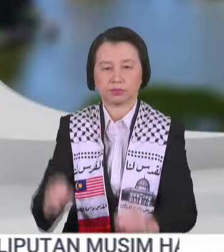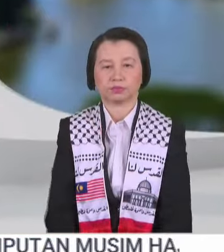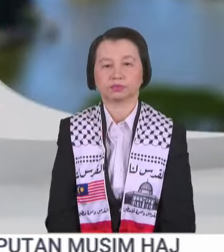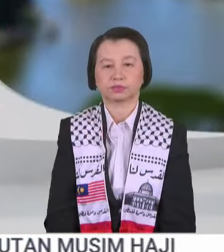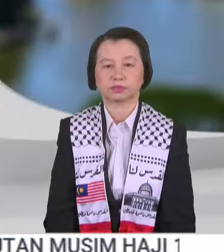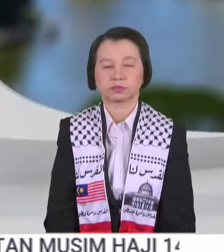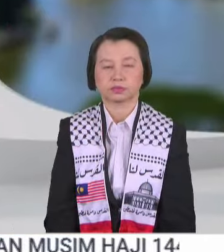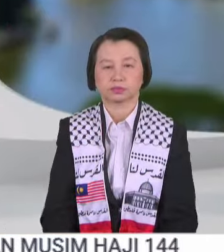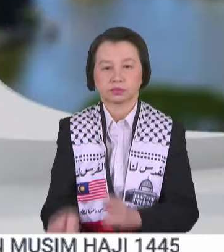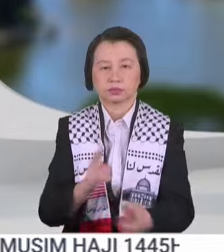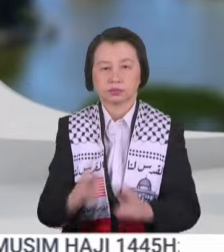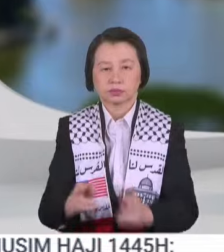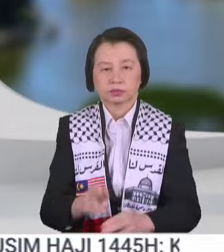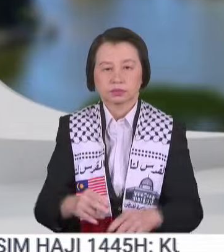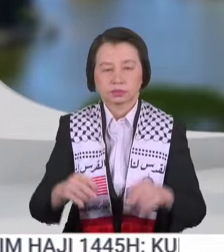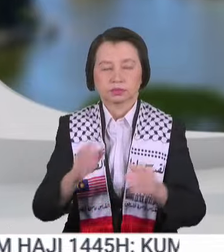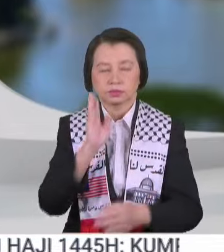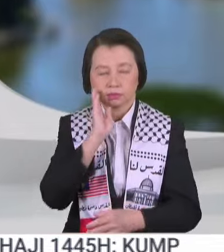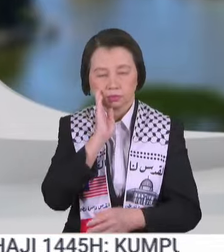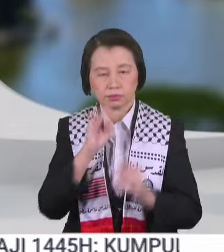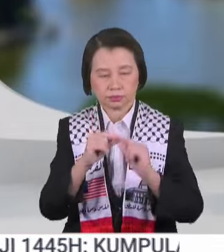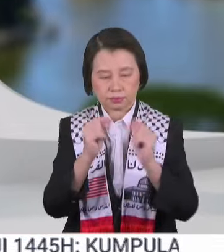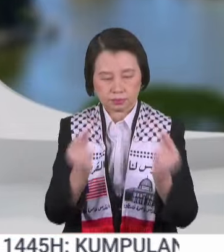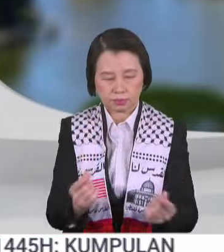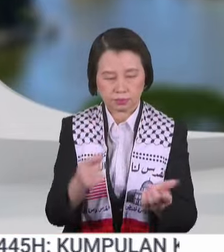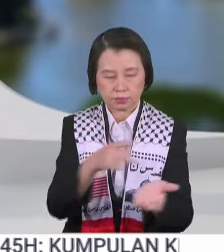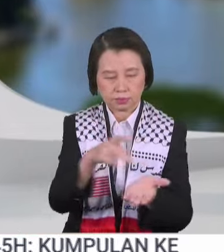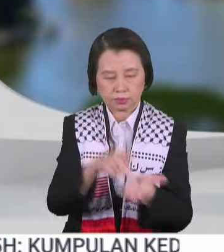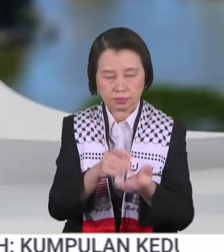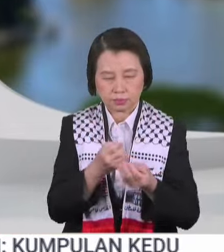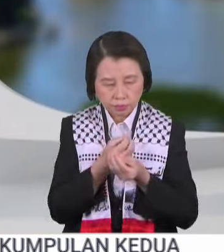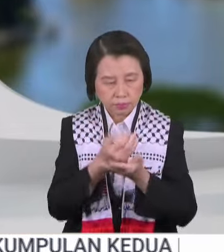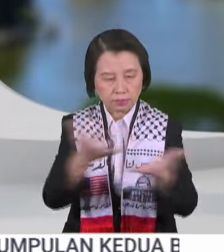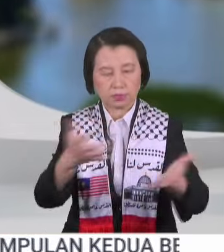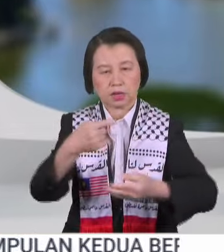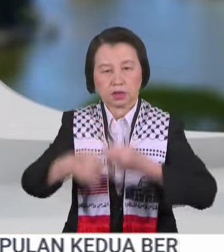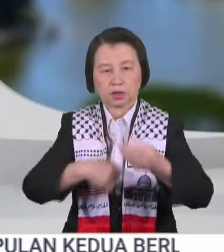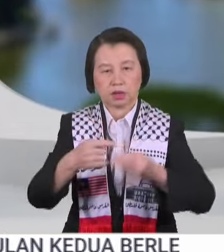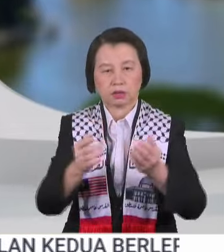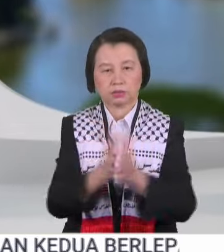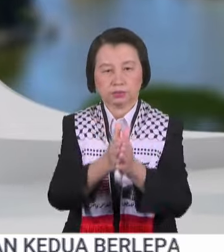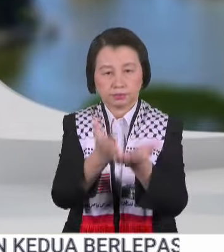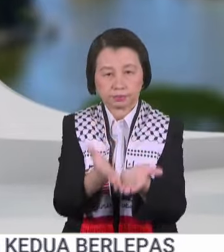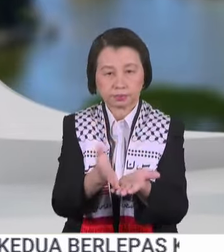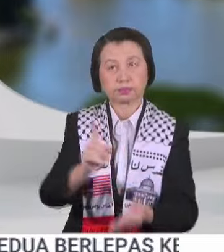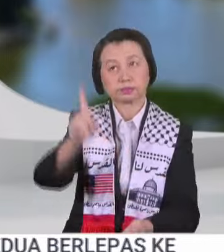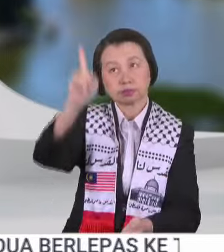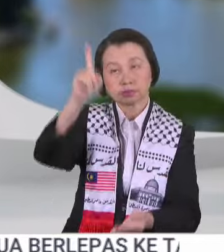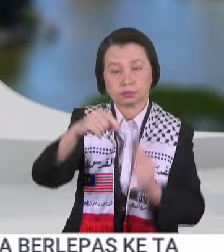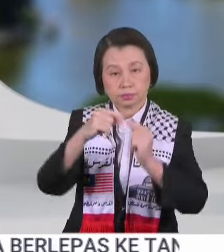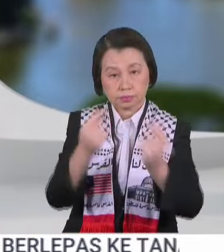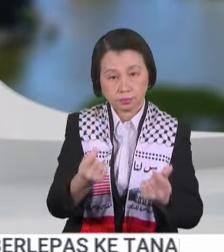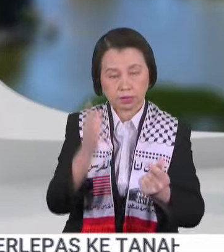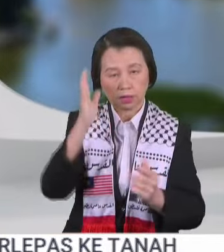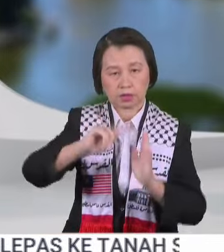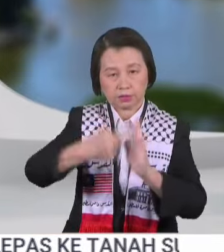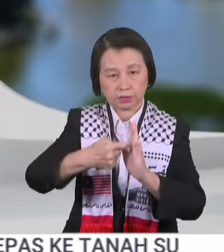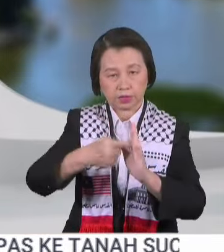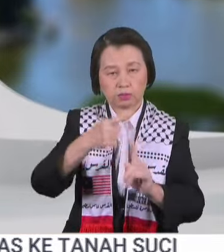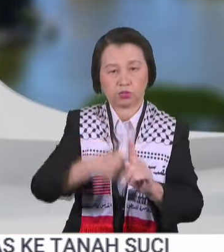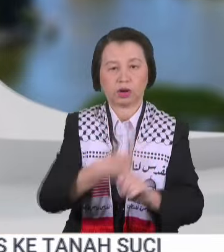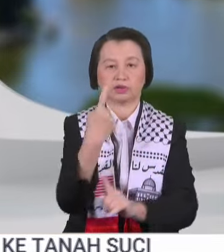Pusat Pengembangan Al-Quran Darul Hana, sebuah pusat untuk menyebar luas tentang Al-Quran di Sarawak, bakal beroperasi pada Januari